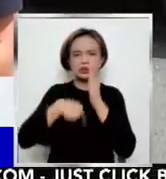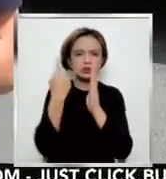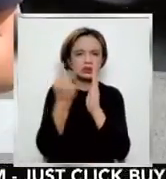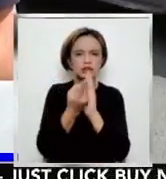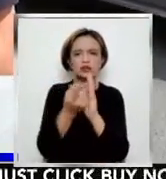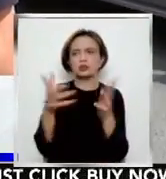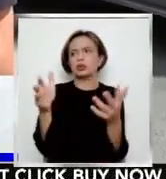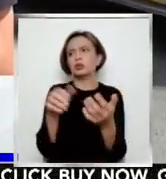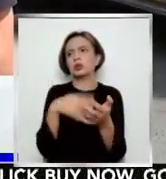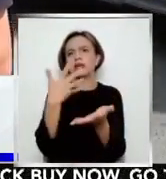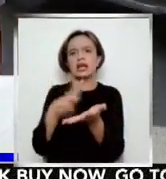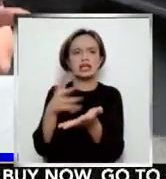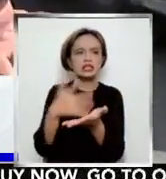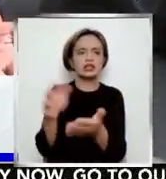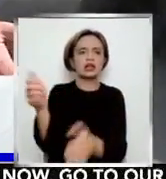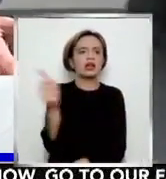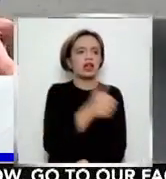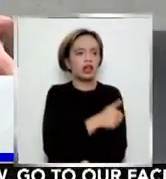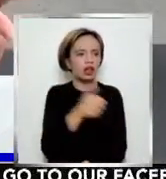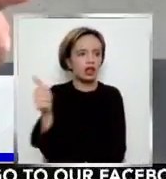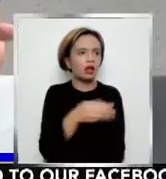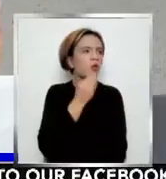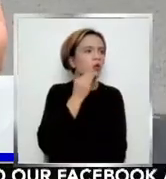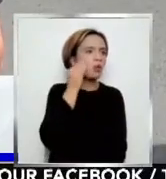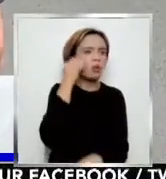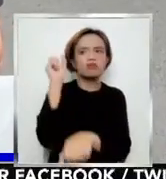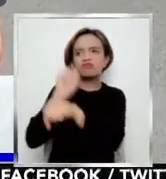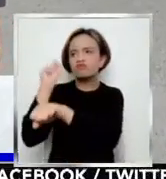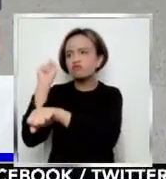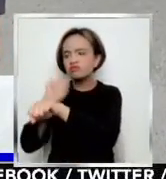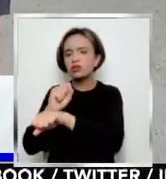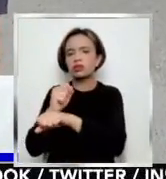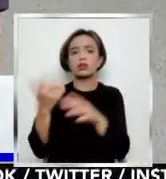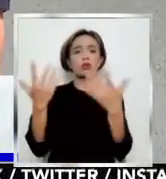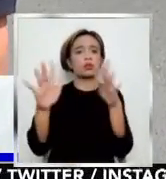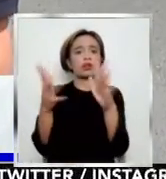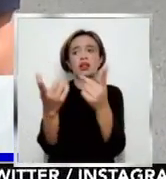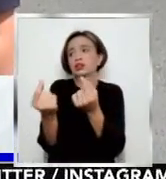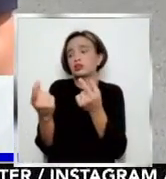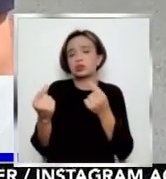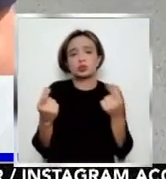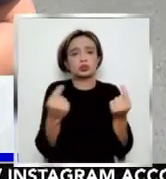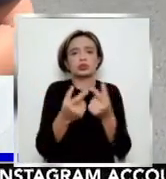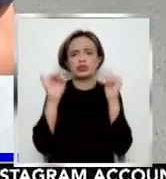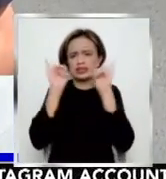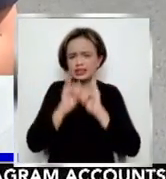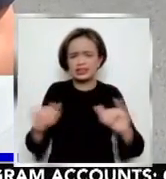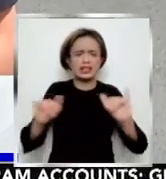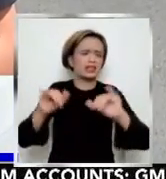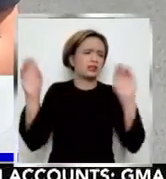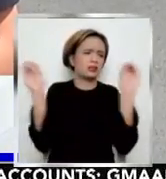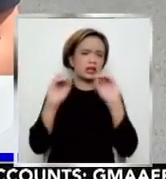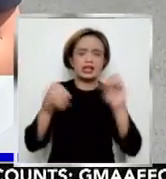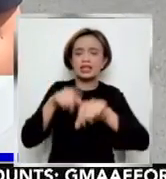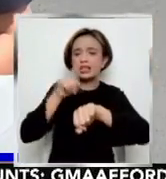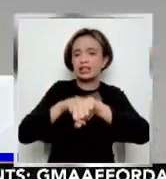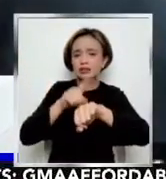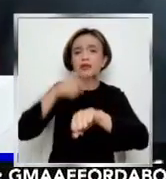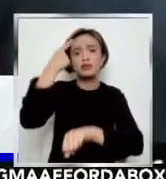at pauwi mula sa trabaho. Wala na nga raw iba pang magagawa, nauubos pa ang oras para sana sa